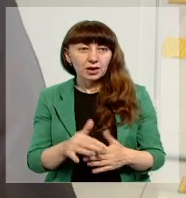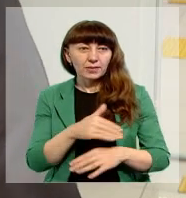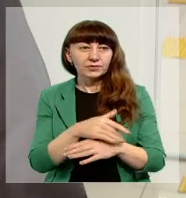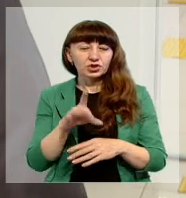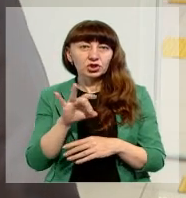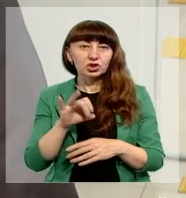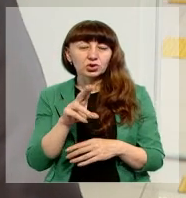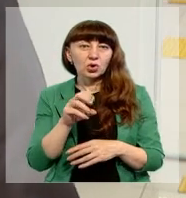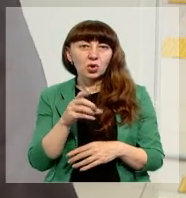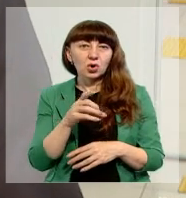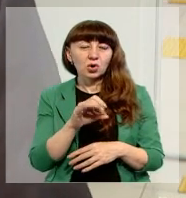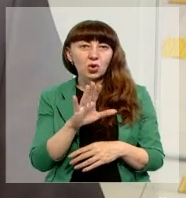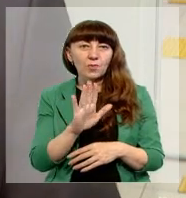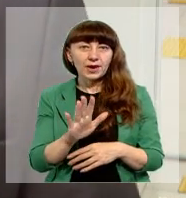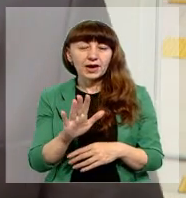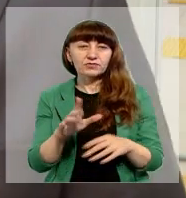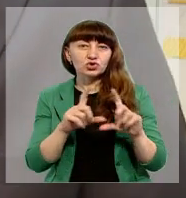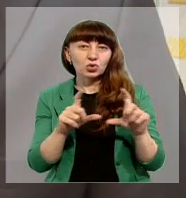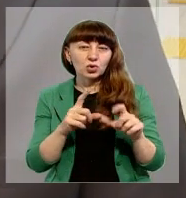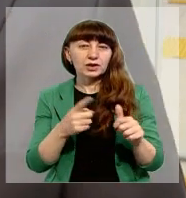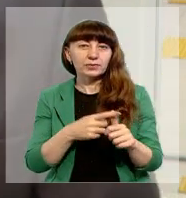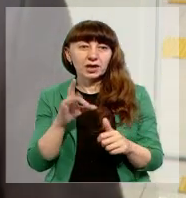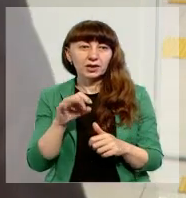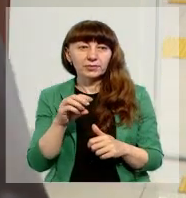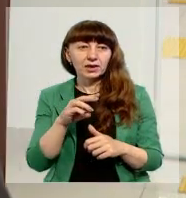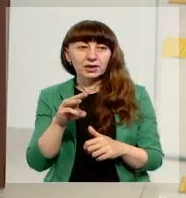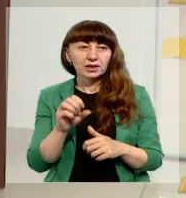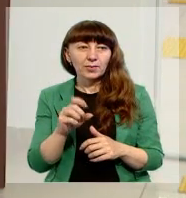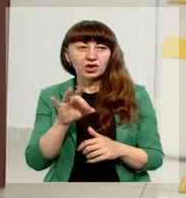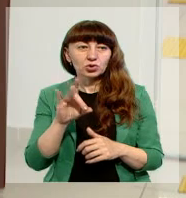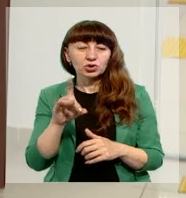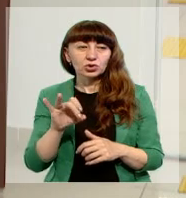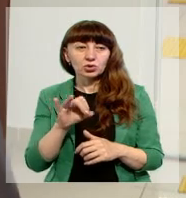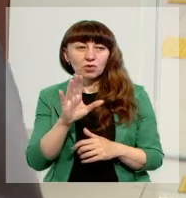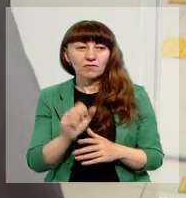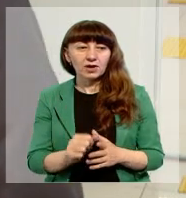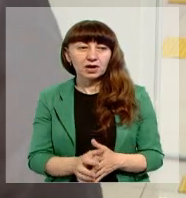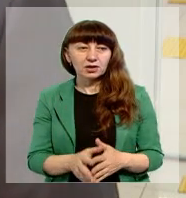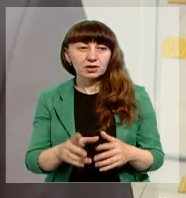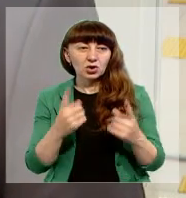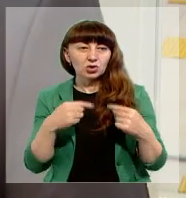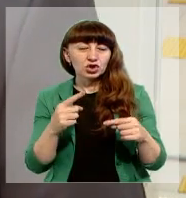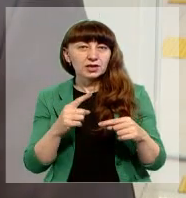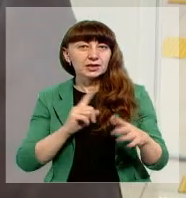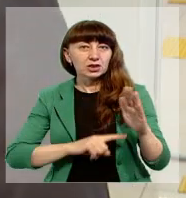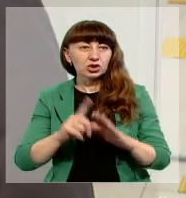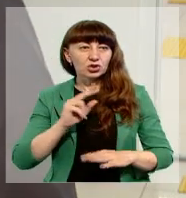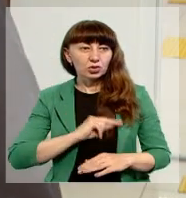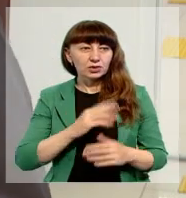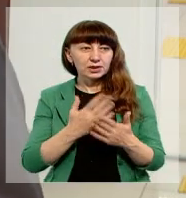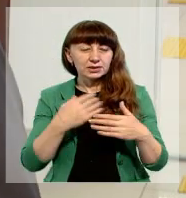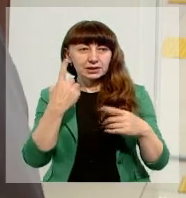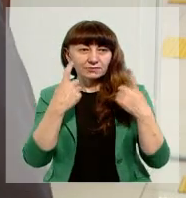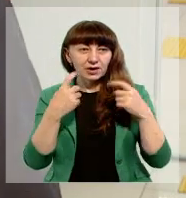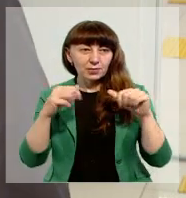Ежинский 5, школа имени Ахмета Бринжана. На этот период уже участок свою работу начал. У нас есть